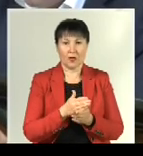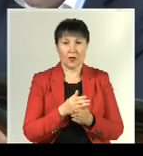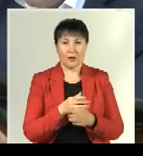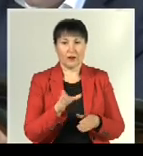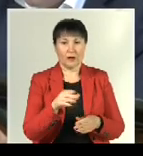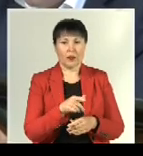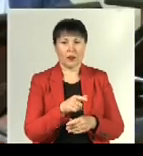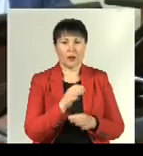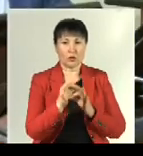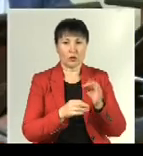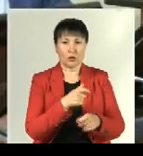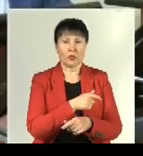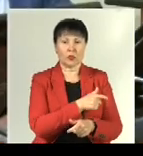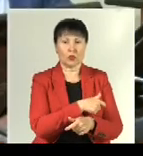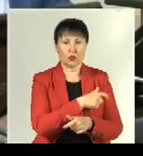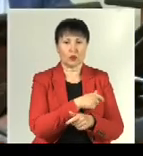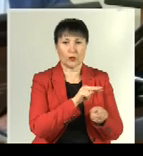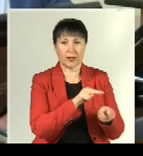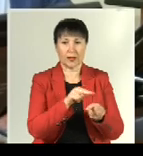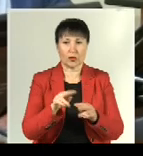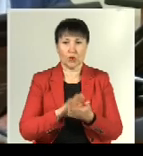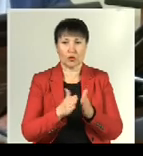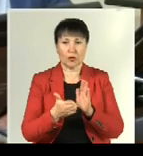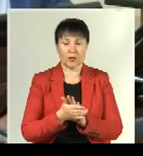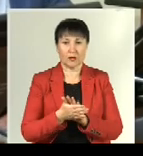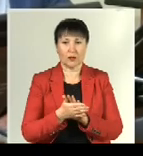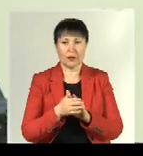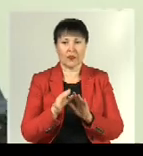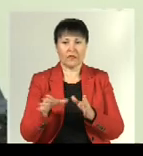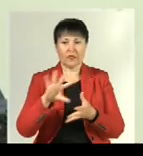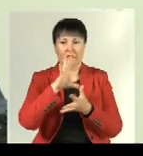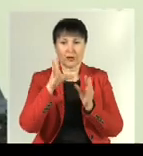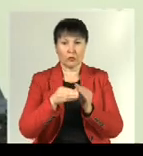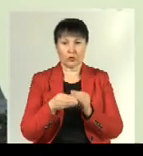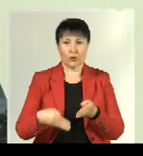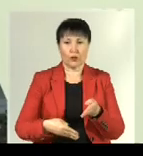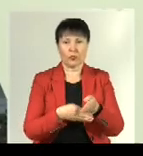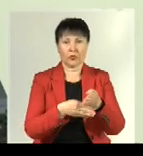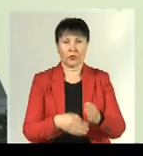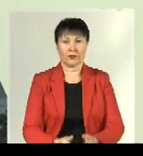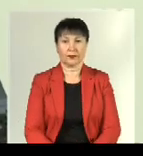круглосуточное дежурство, чтобы контролировать ситуацию и при необходимости оказать всевозможную помощь.